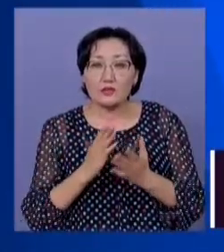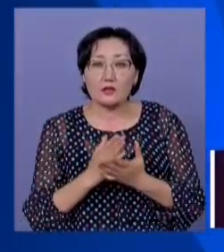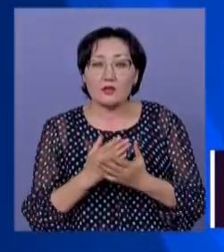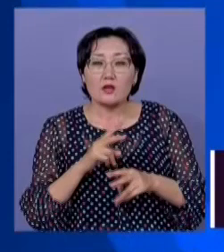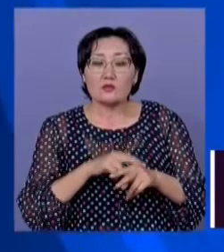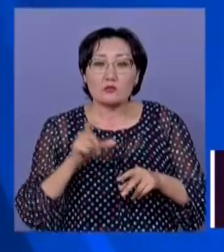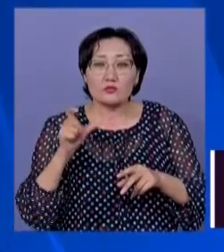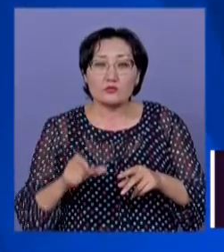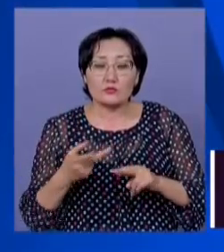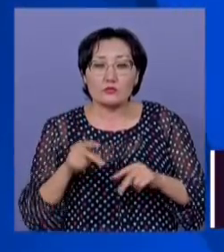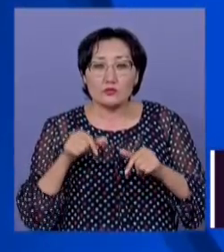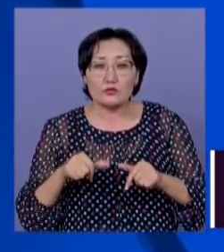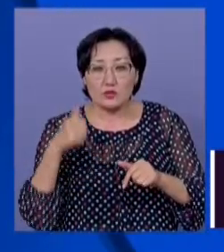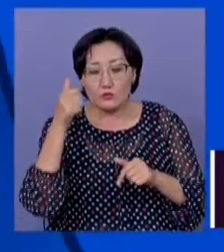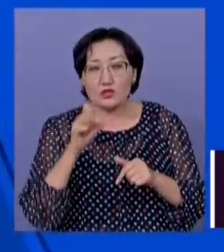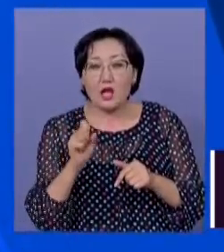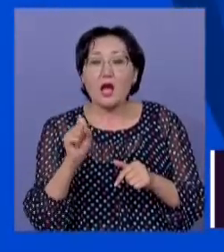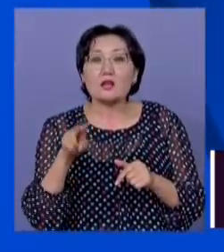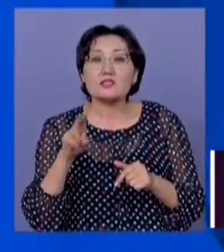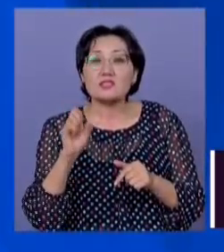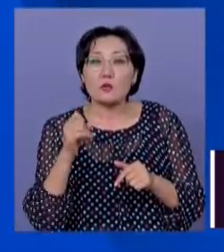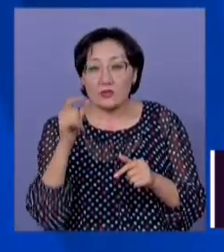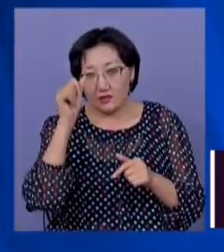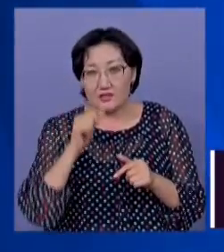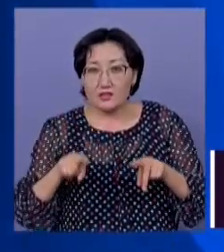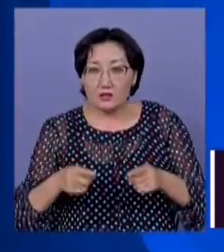Құзырлар қылмыскерді осы жылдың сәуірінде қолға түсірді.